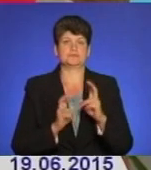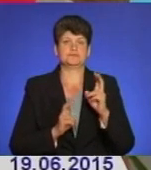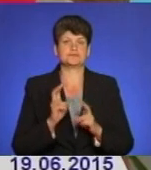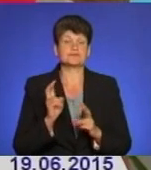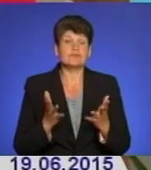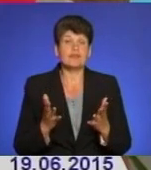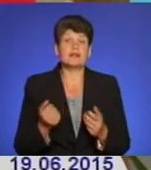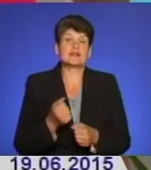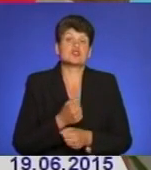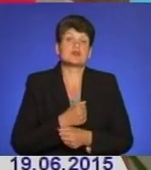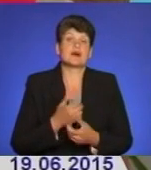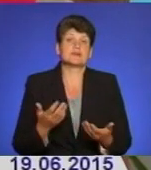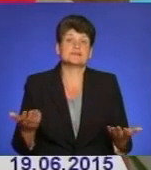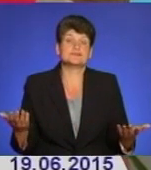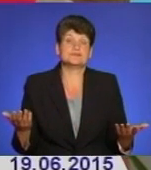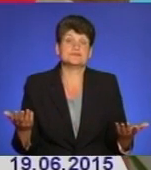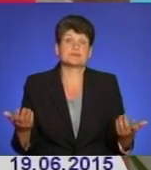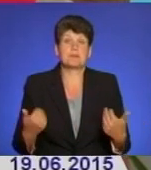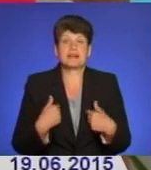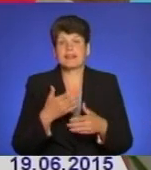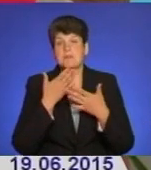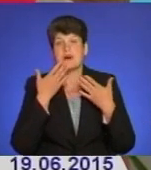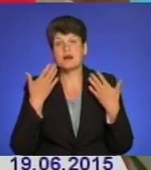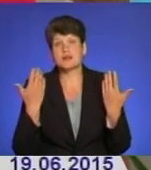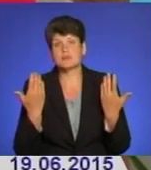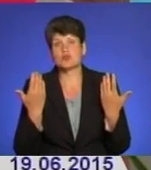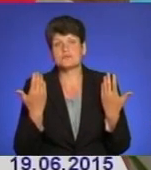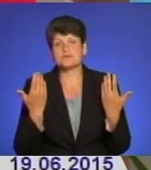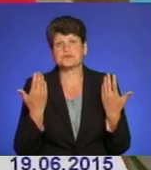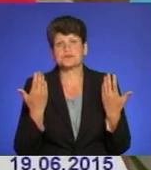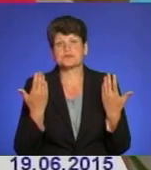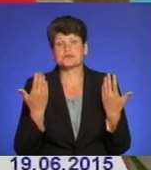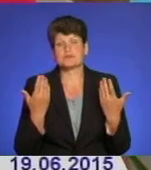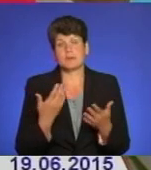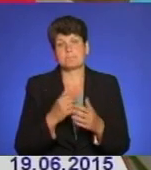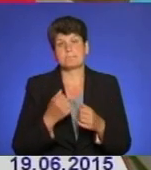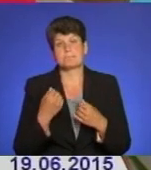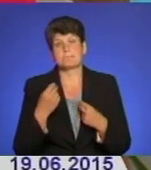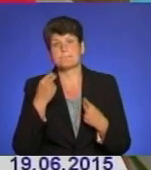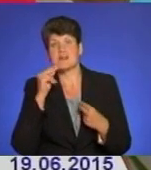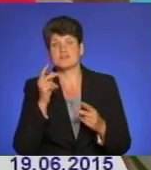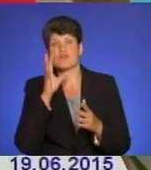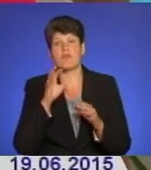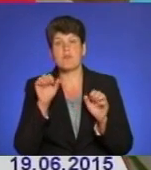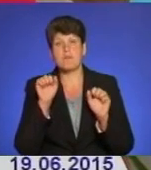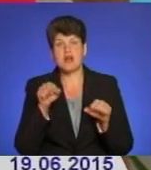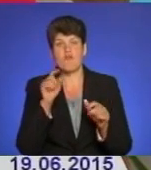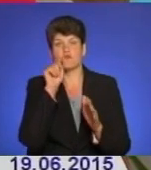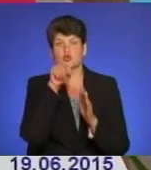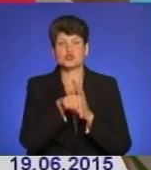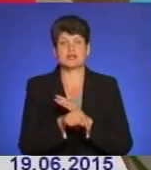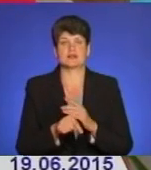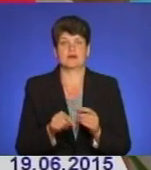але, на жаль, ми не маємо, скажімо так, переважних прав втручатися в